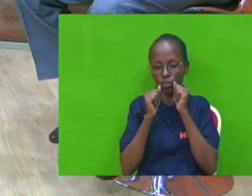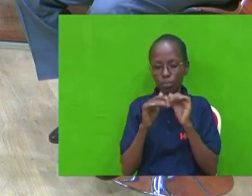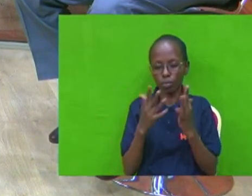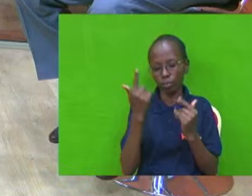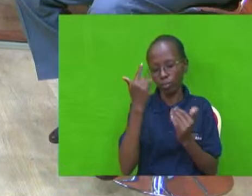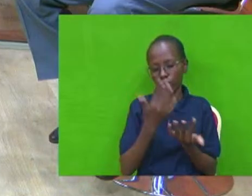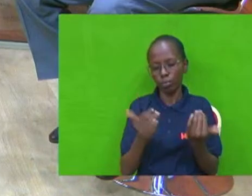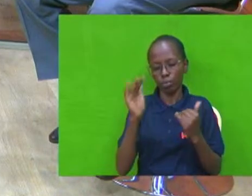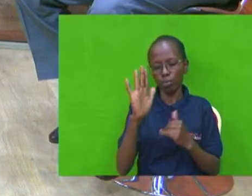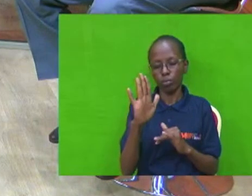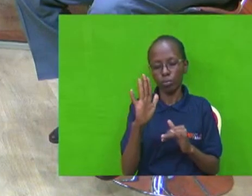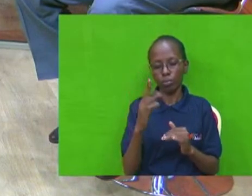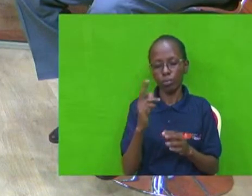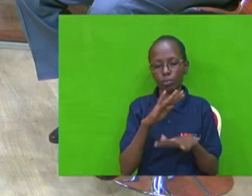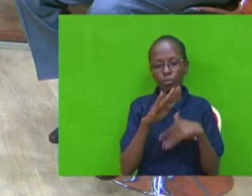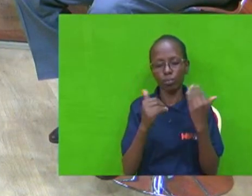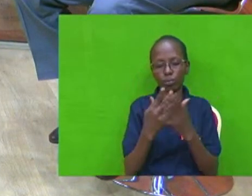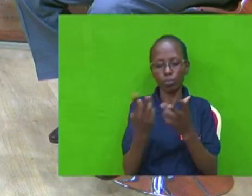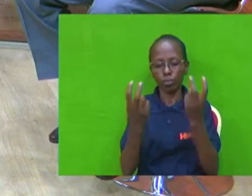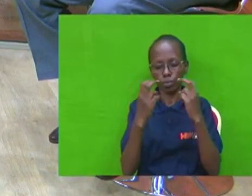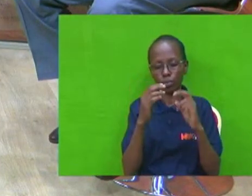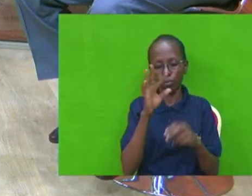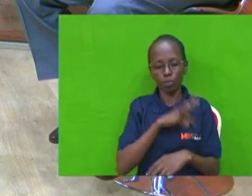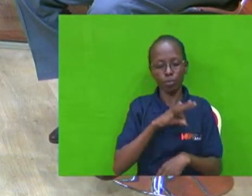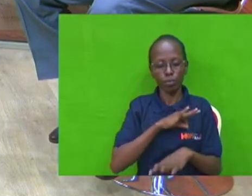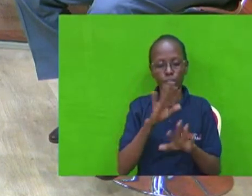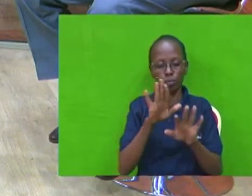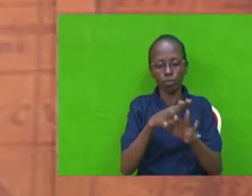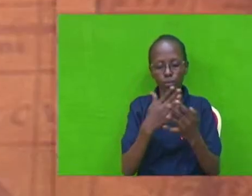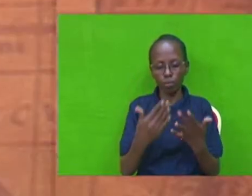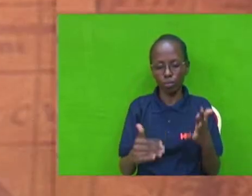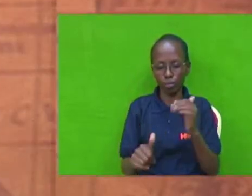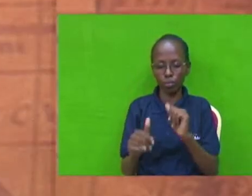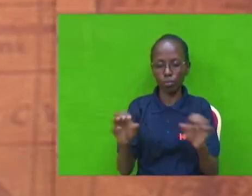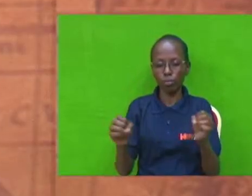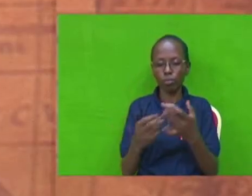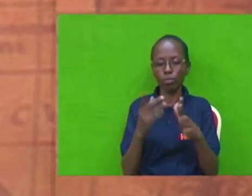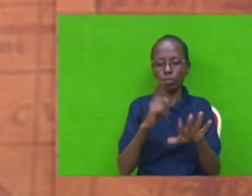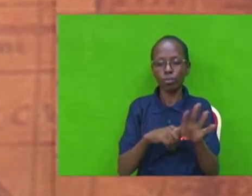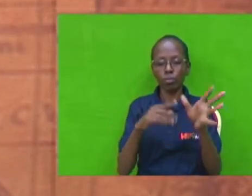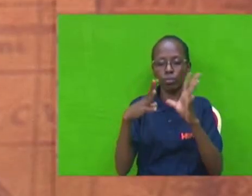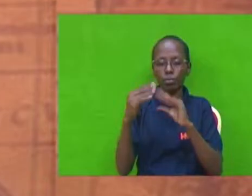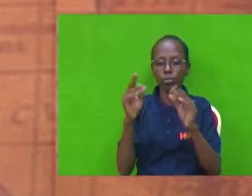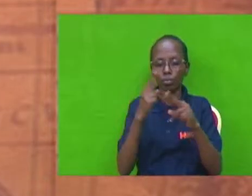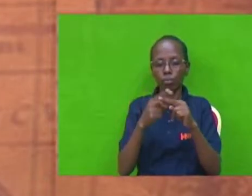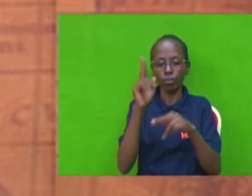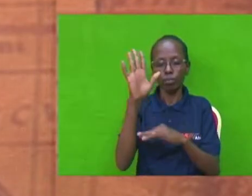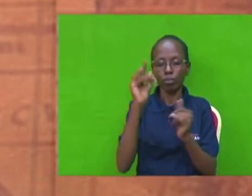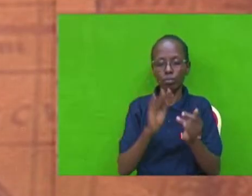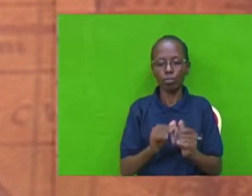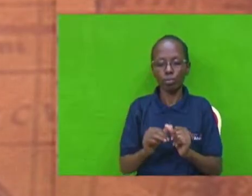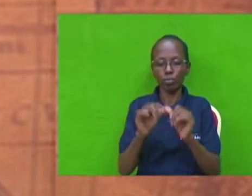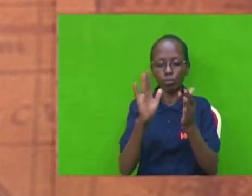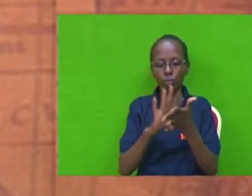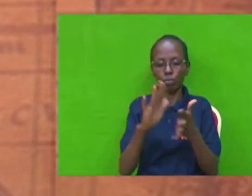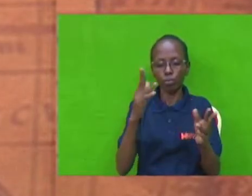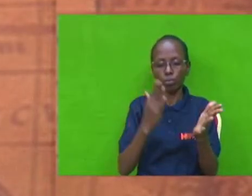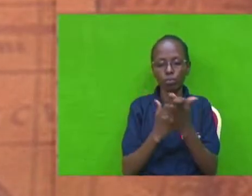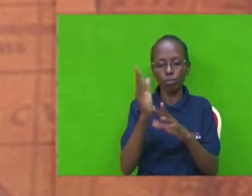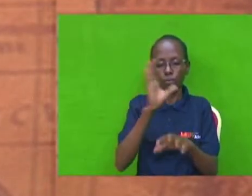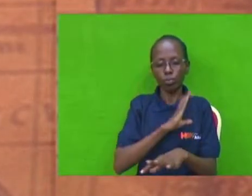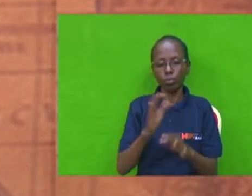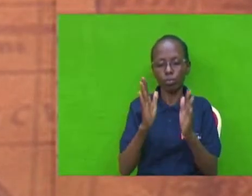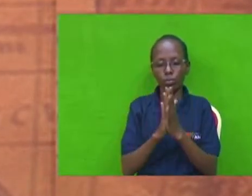wako. Watazamaji wote wakafaidike katika vitu vinavyoendelea. Tunapoondoka jina lako lienelewe kutukuzwa na kusifiwa katika Kristo